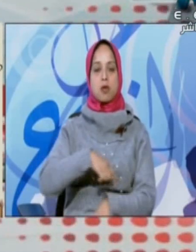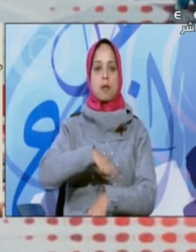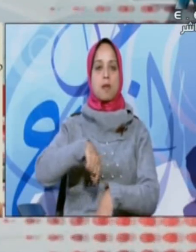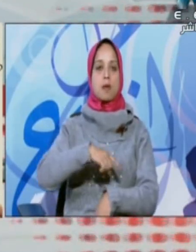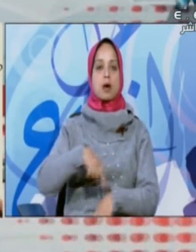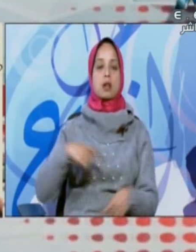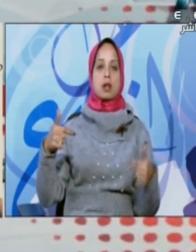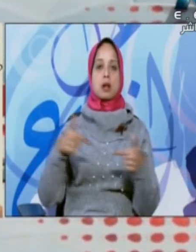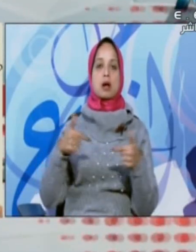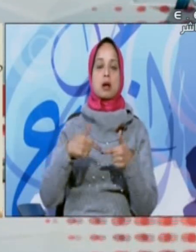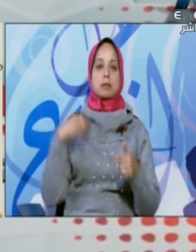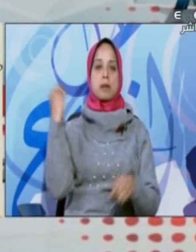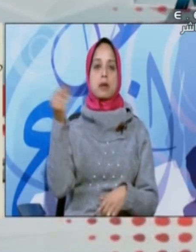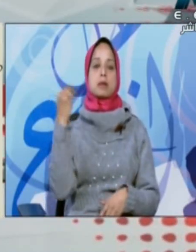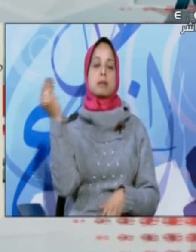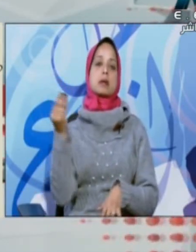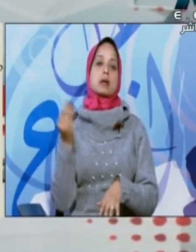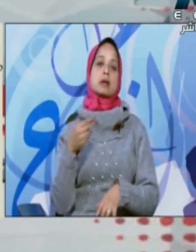الثانيه بشان